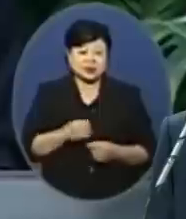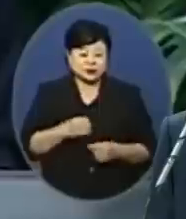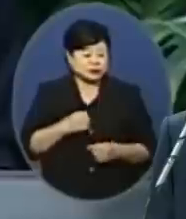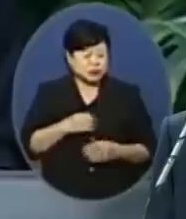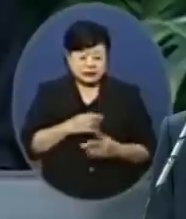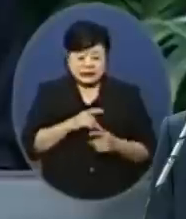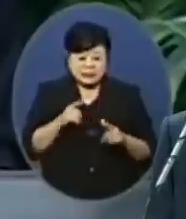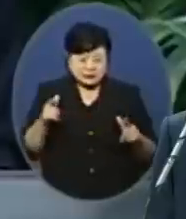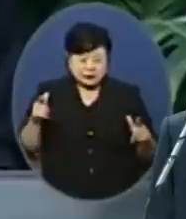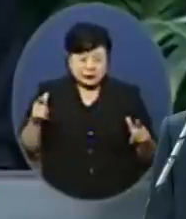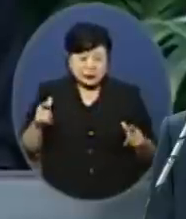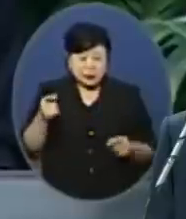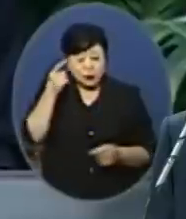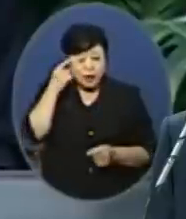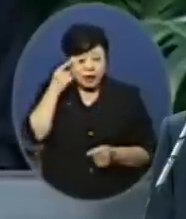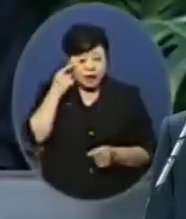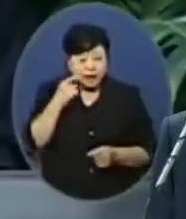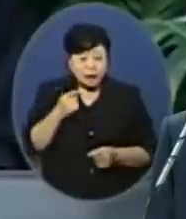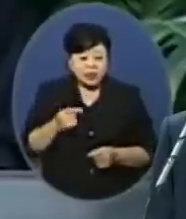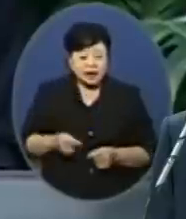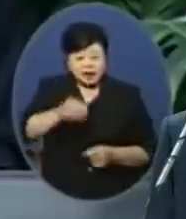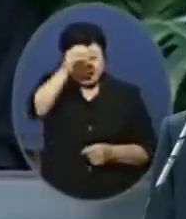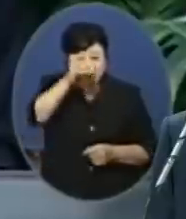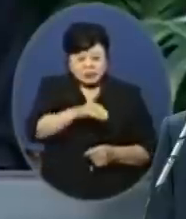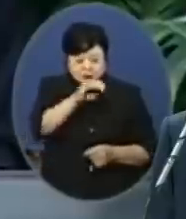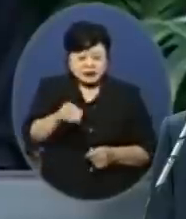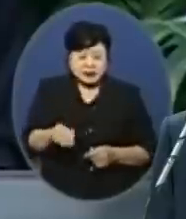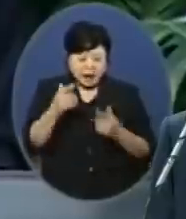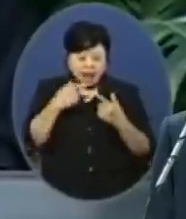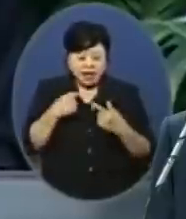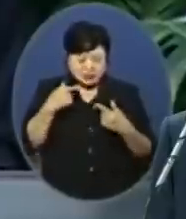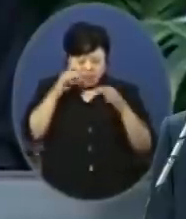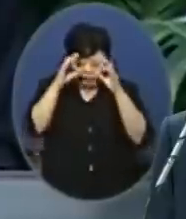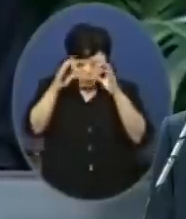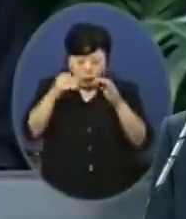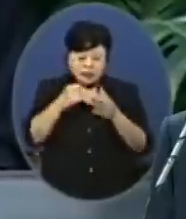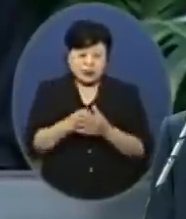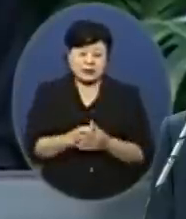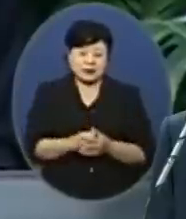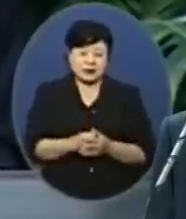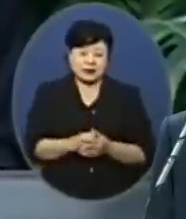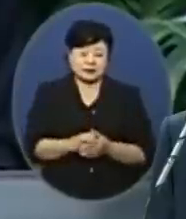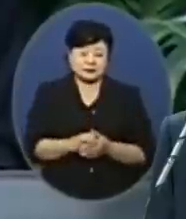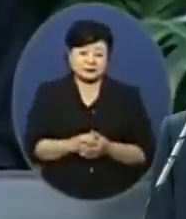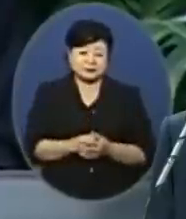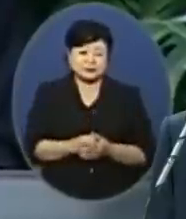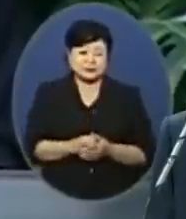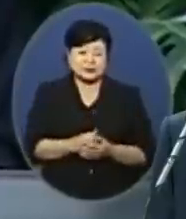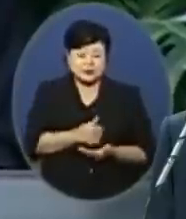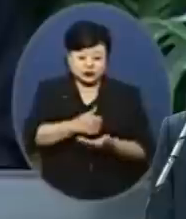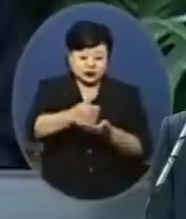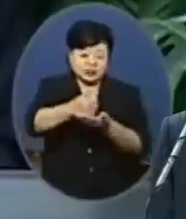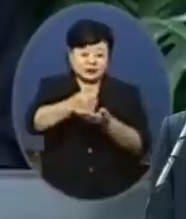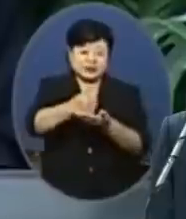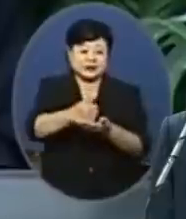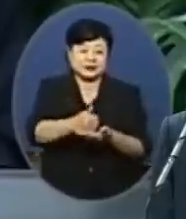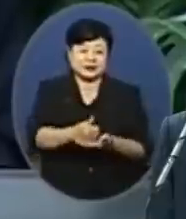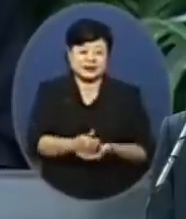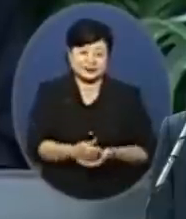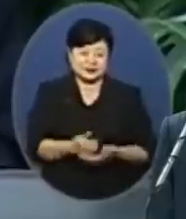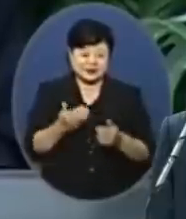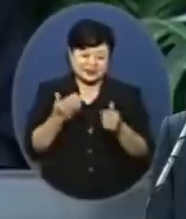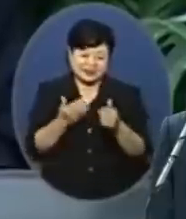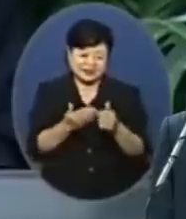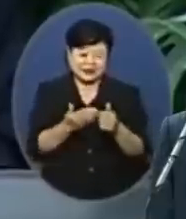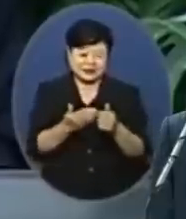두려워하지 않습니다. 왜냐하면 갈보리 십자가를 항상 바라보는 건 십자가를 바라보고 주님이 아 주님께서